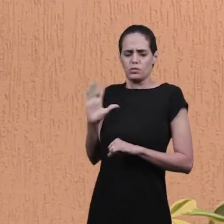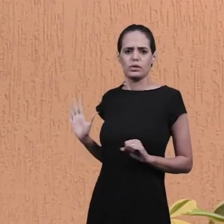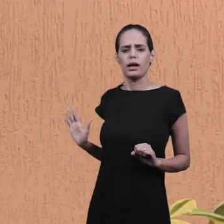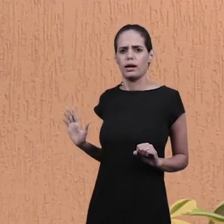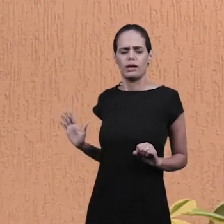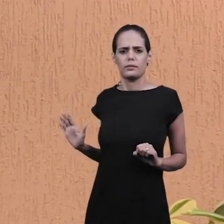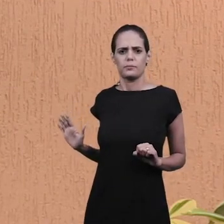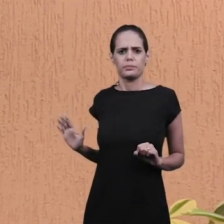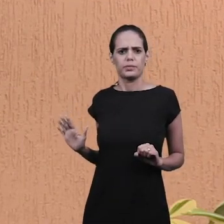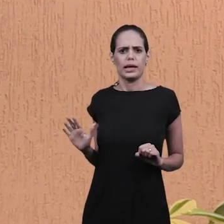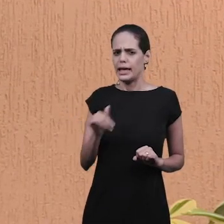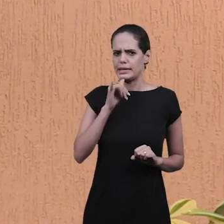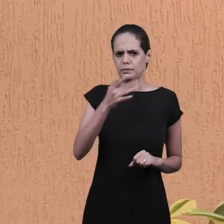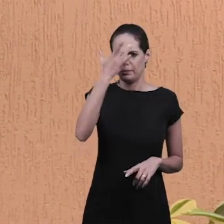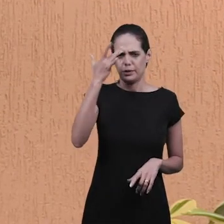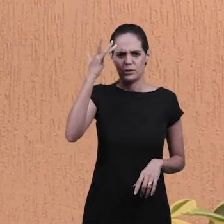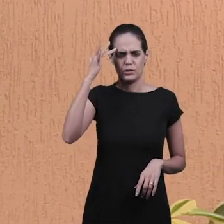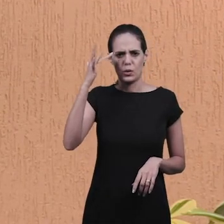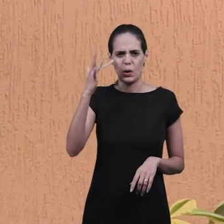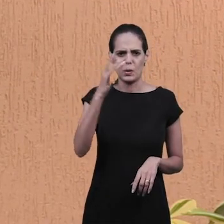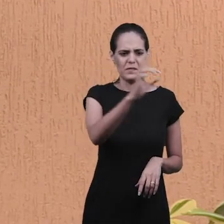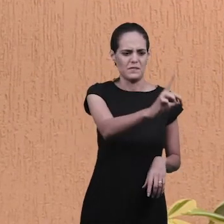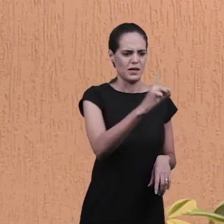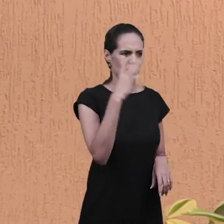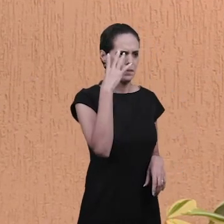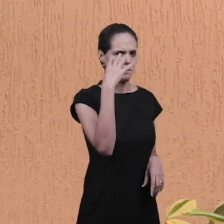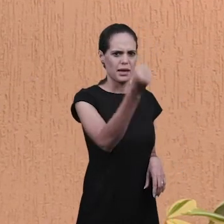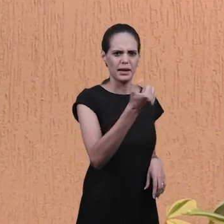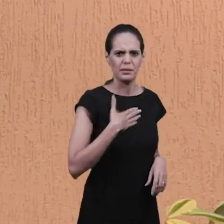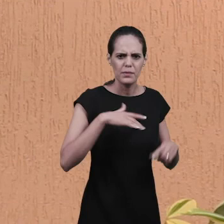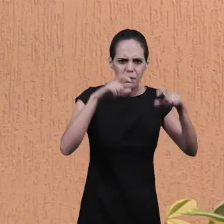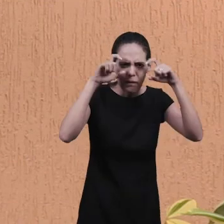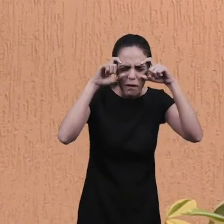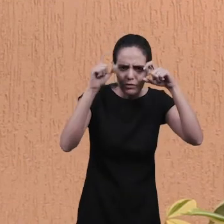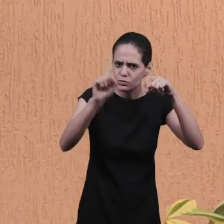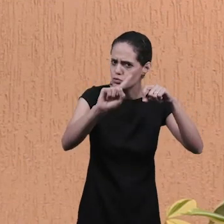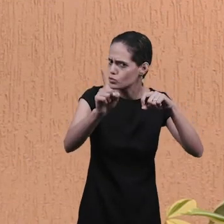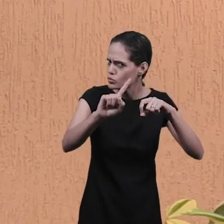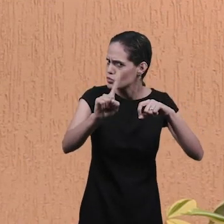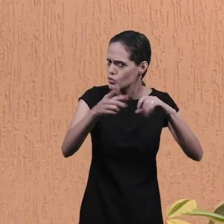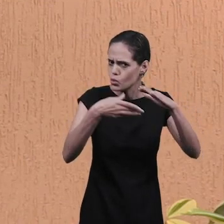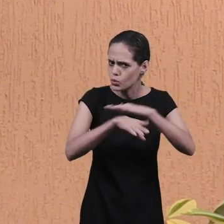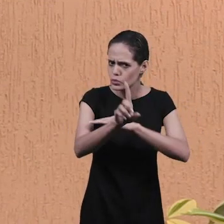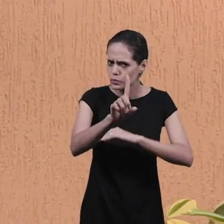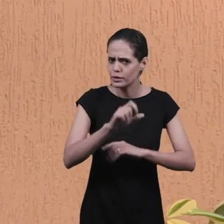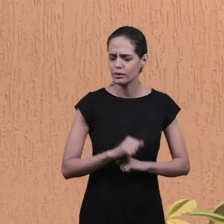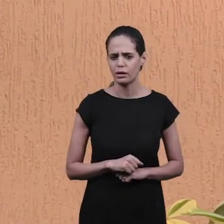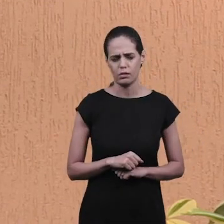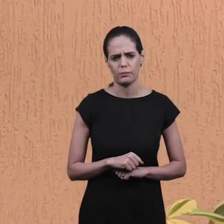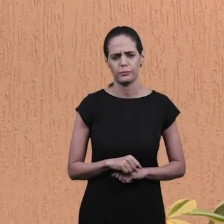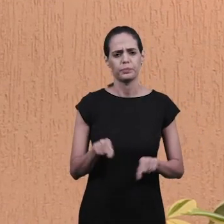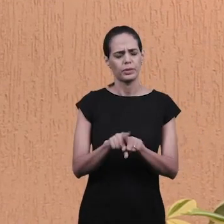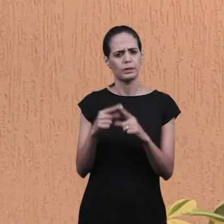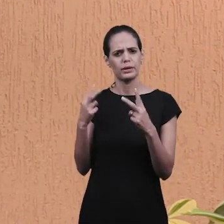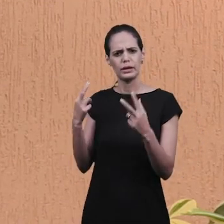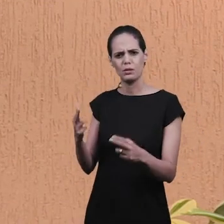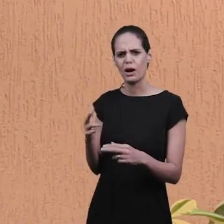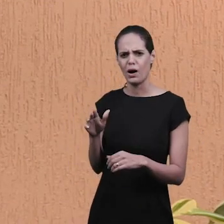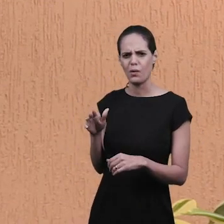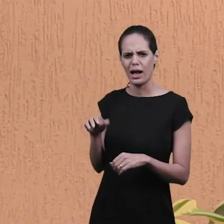personnel. Ainsi comme personne ne prend mes lunettes, on n'a pas cette habitude, nous devons avoir